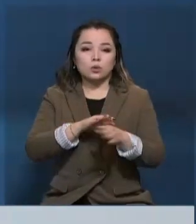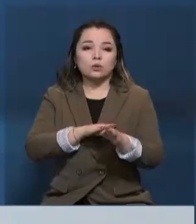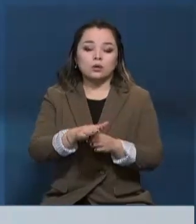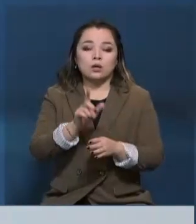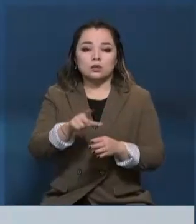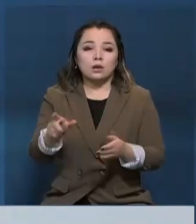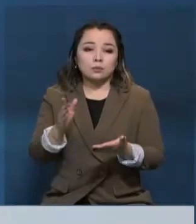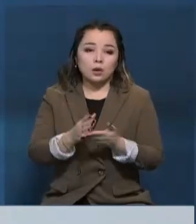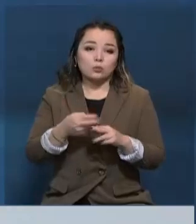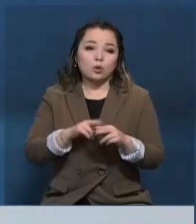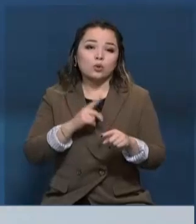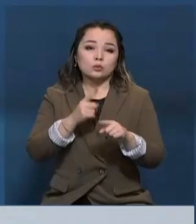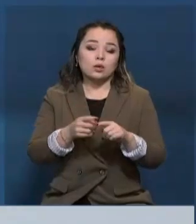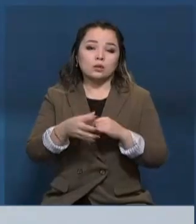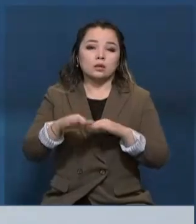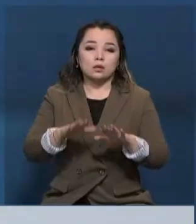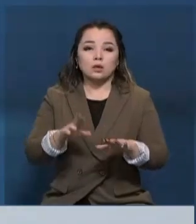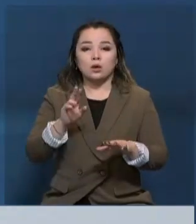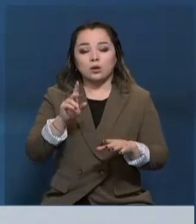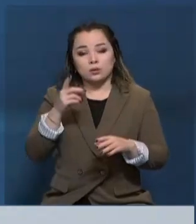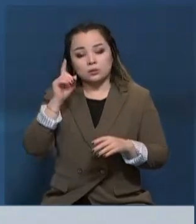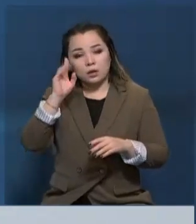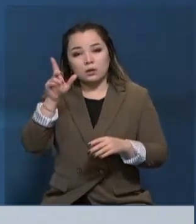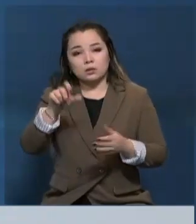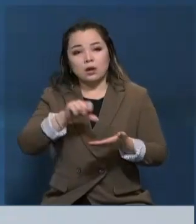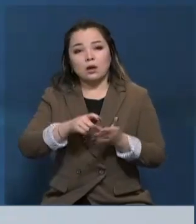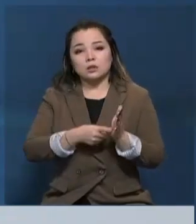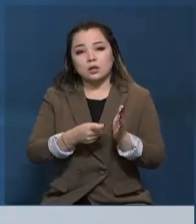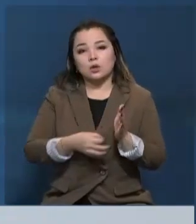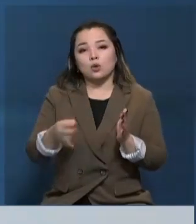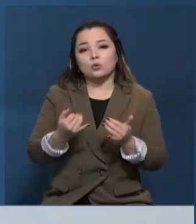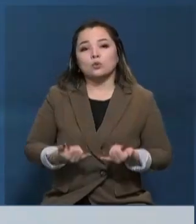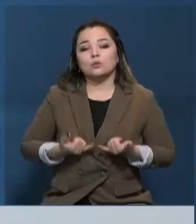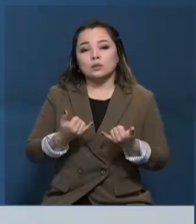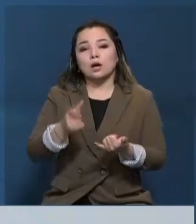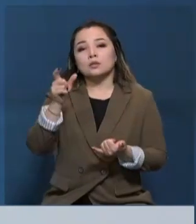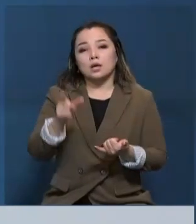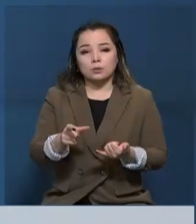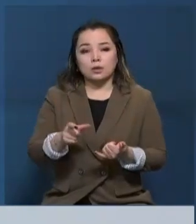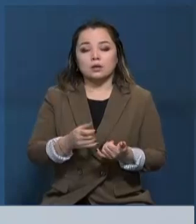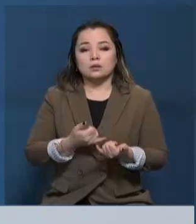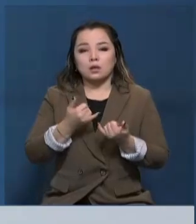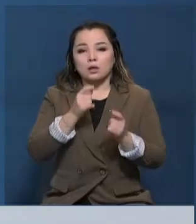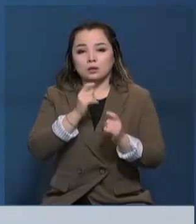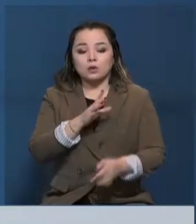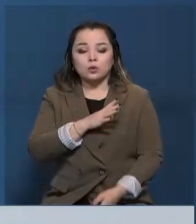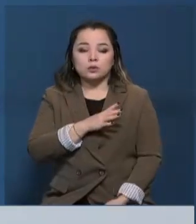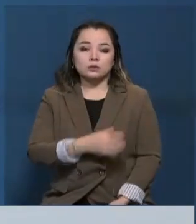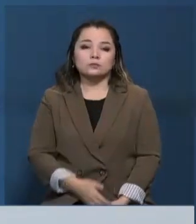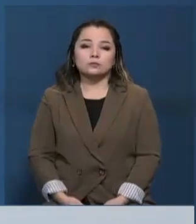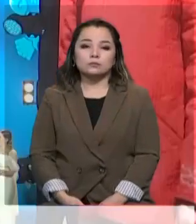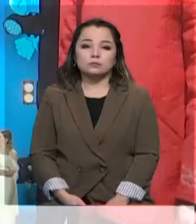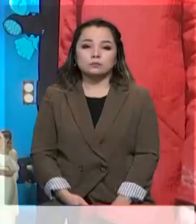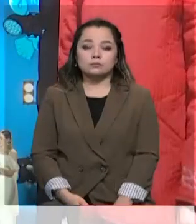қосқан жандар. Бұған қоса өңірдегі қос танымал тұлғаға Қарағанды облысының құрметті азаматы атағы берілді.